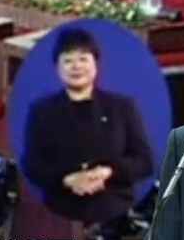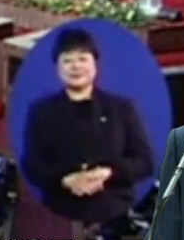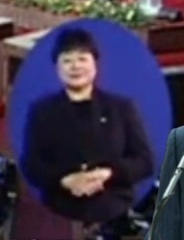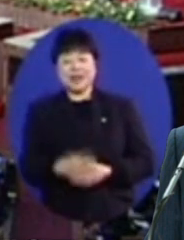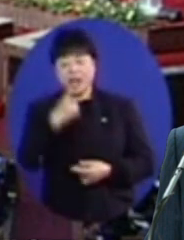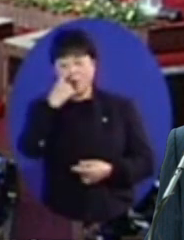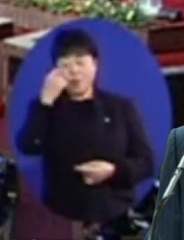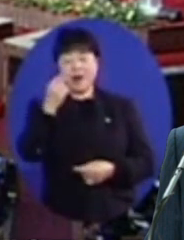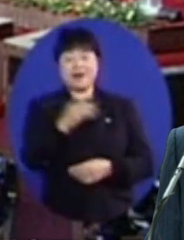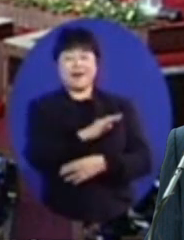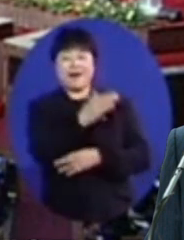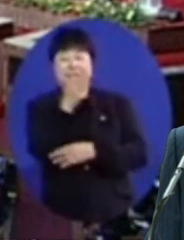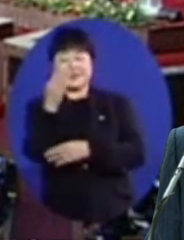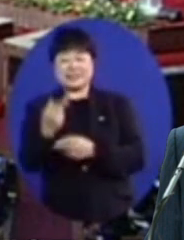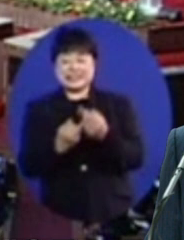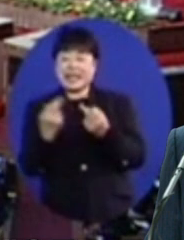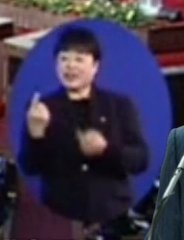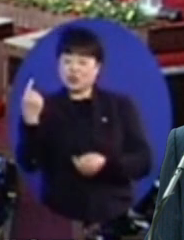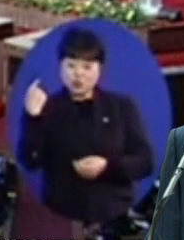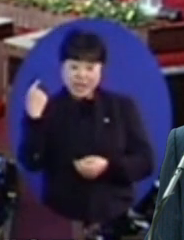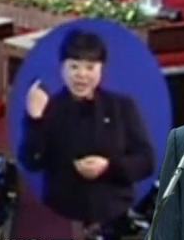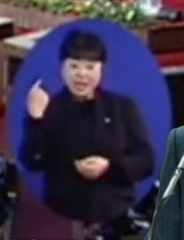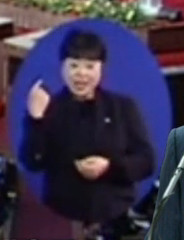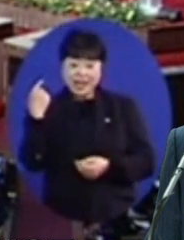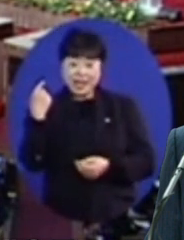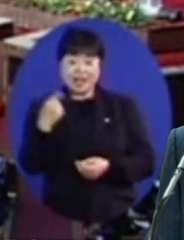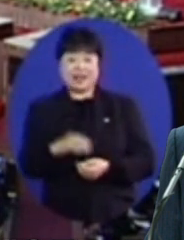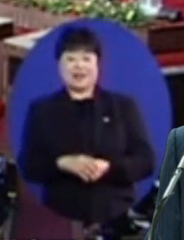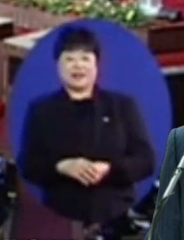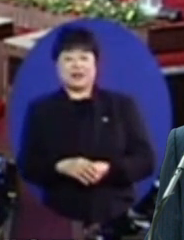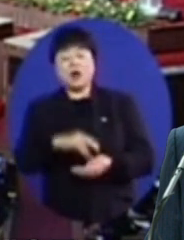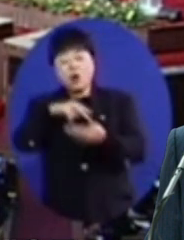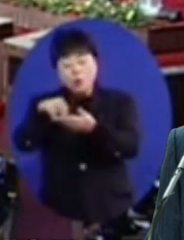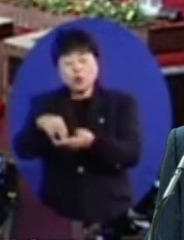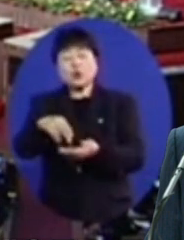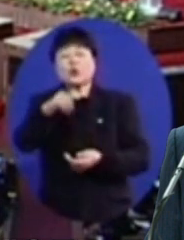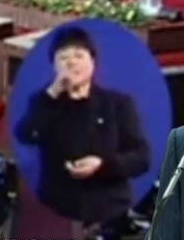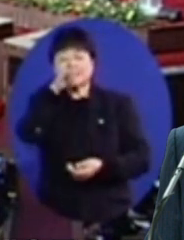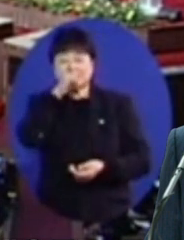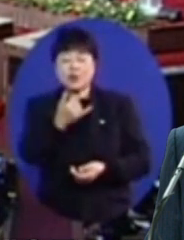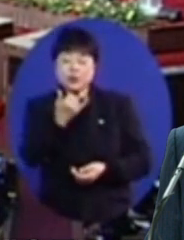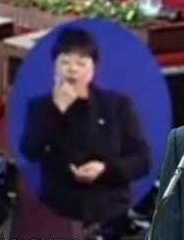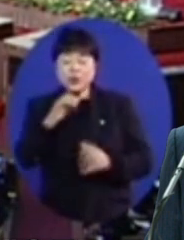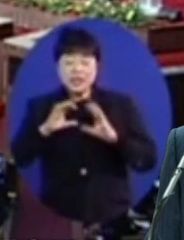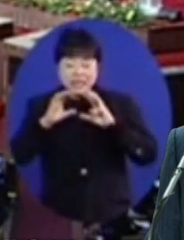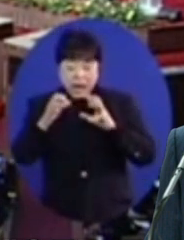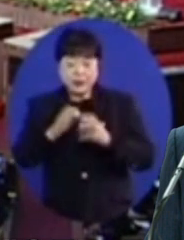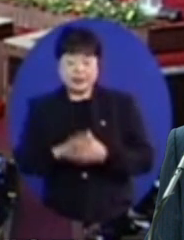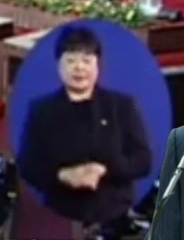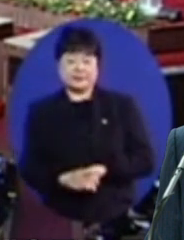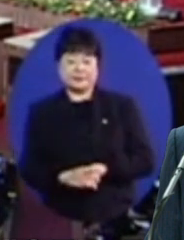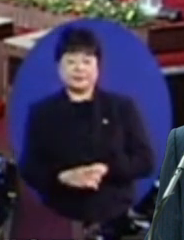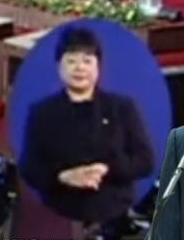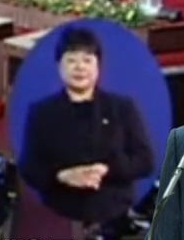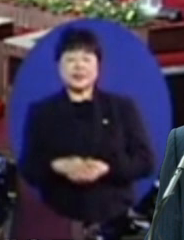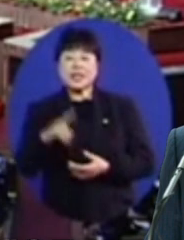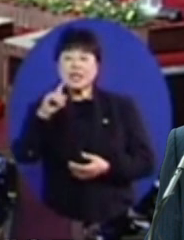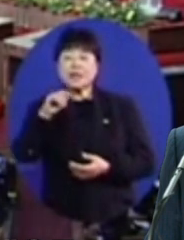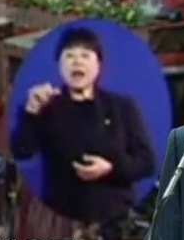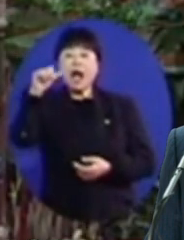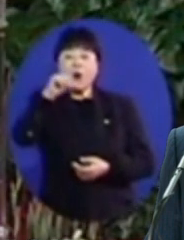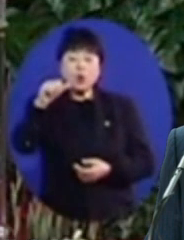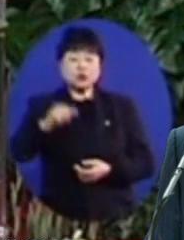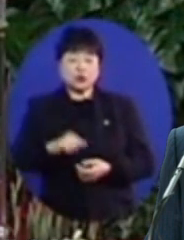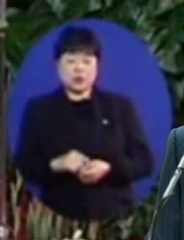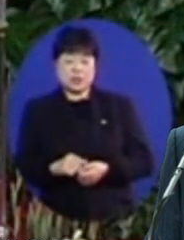화려한 삶 뒤에는 무지무지한 고독에 있는 것입니다 독일을 가우스에는 1만5천개의 혼도와